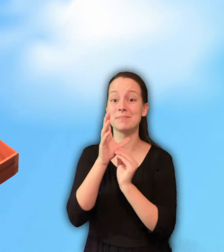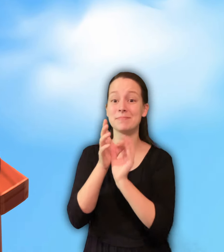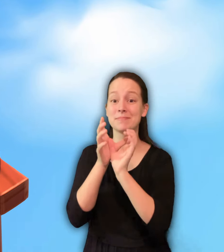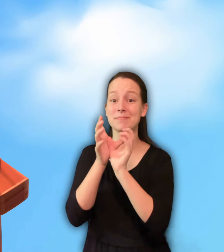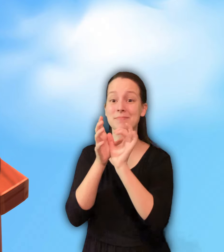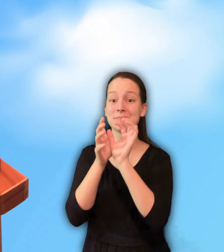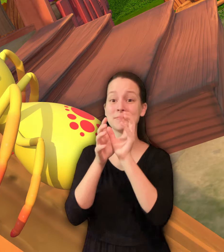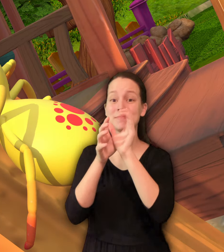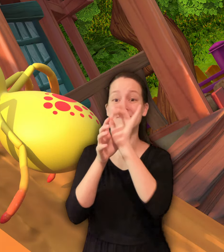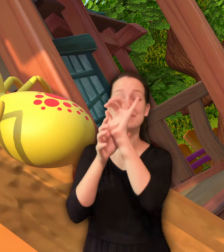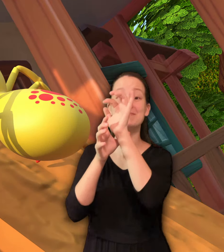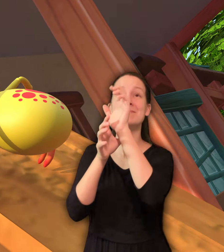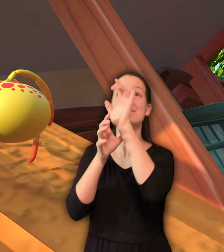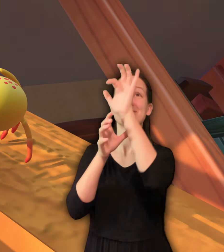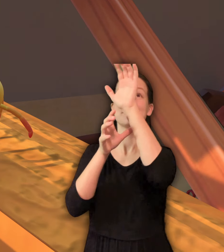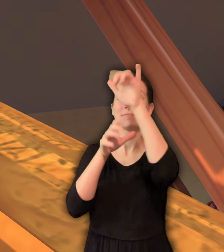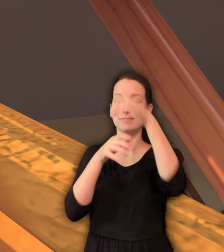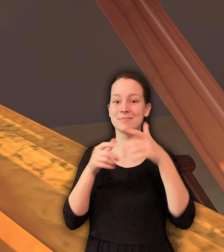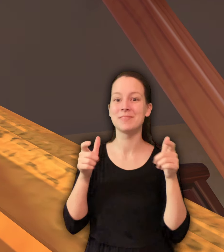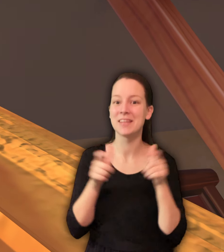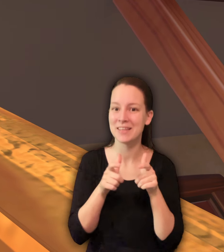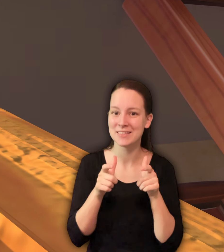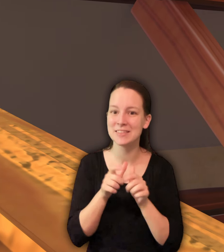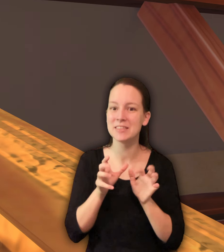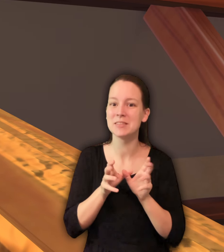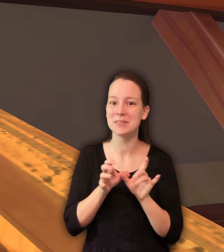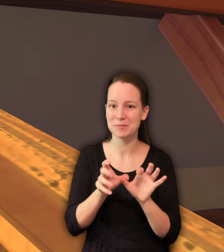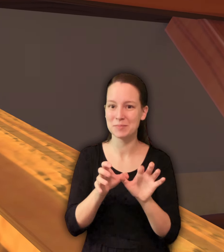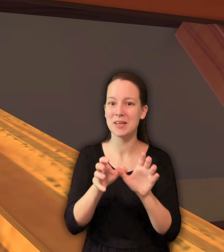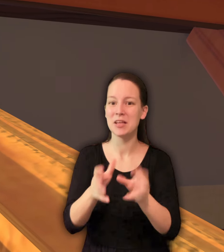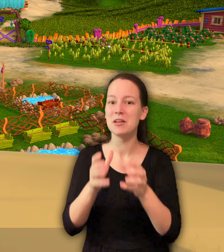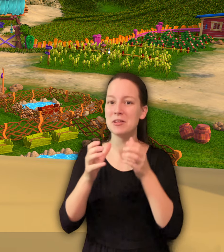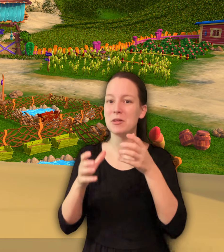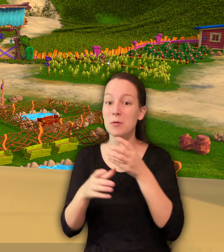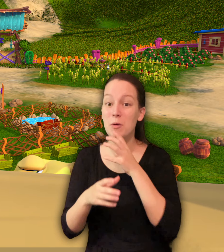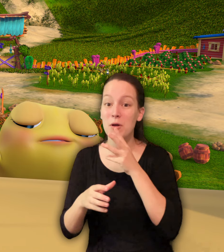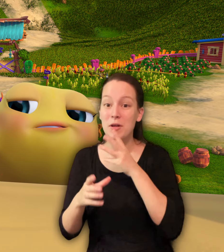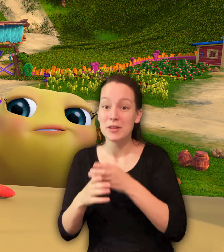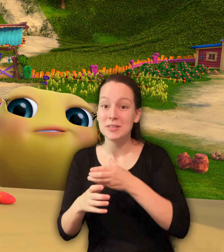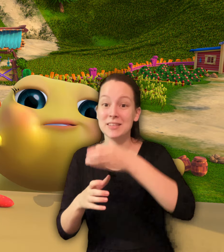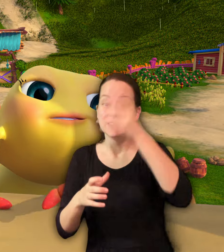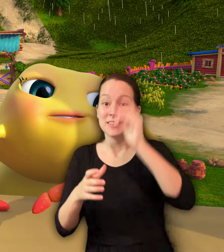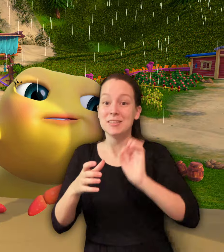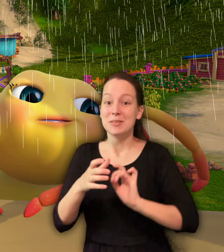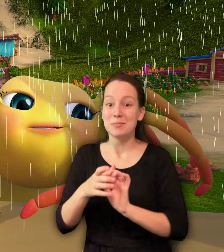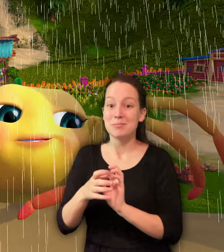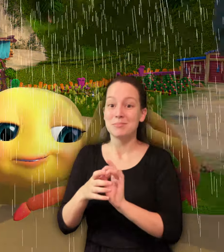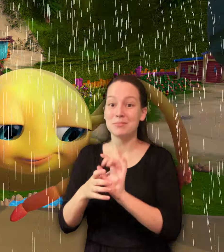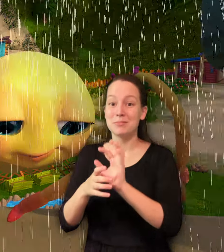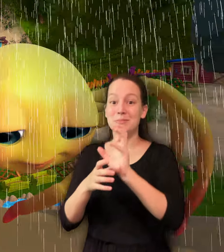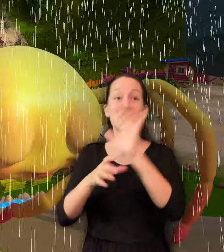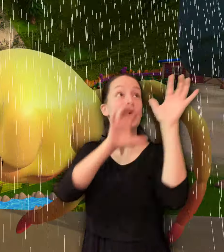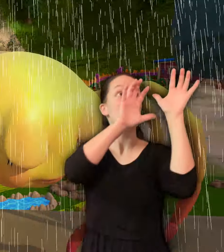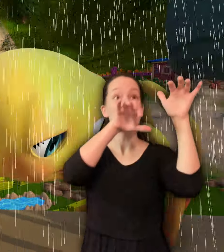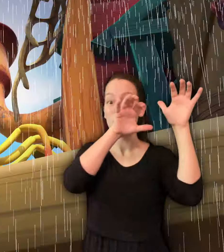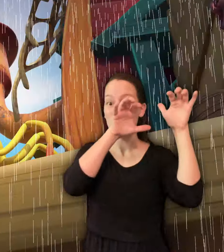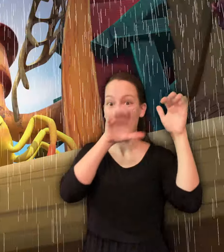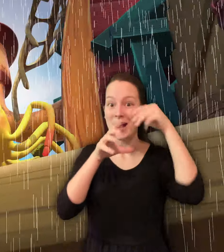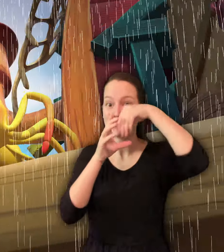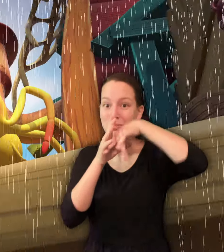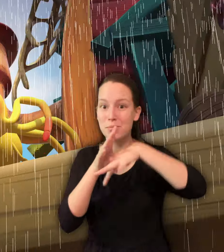た雨どいの中のちびぐもちゃん雨が降って流さ